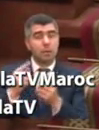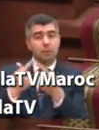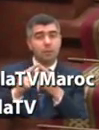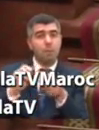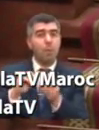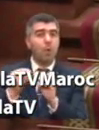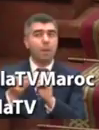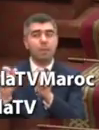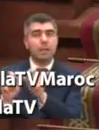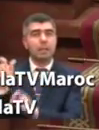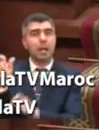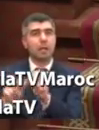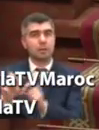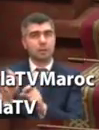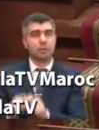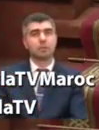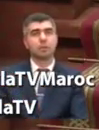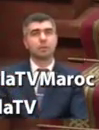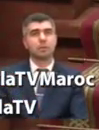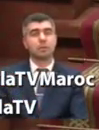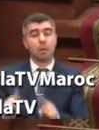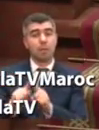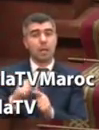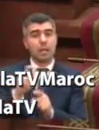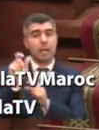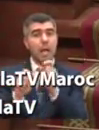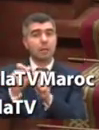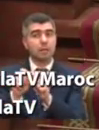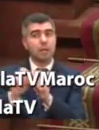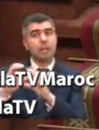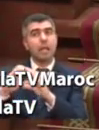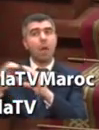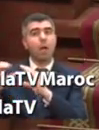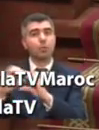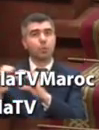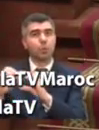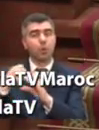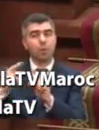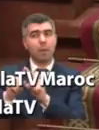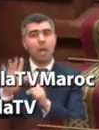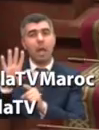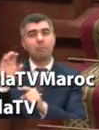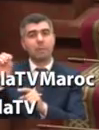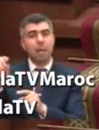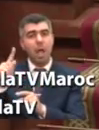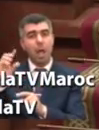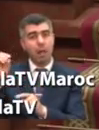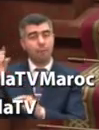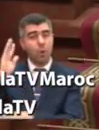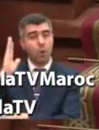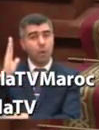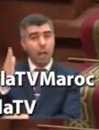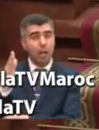المشاكل الناس. دابا غير خص الناس توصل لها المعلومه، احنا ما غاديش بغينا نصايبوا 500 ولا 1000 كتار، خصنا نصايبوا 20,000